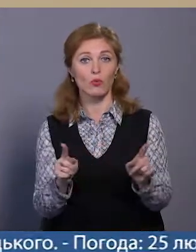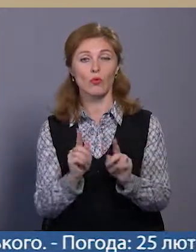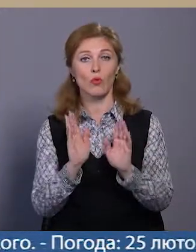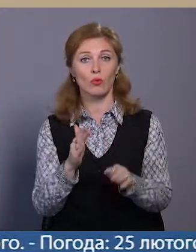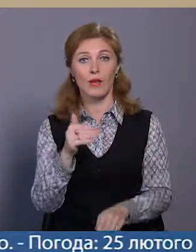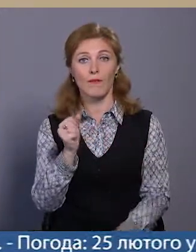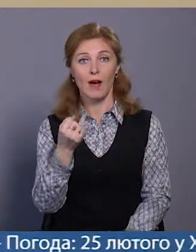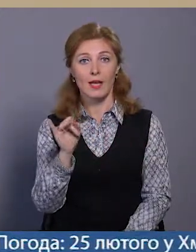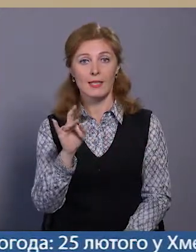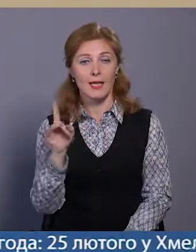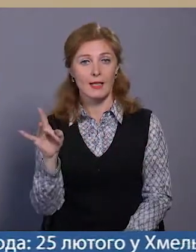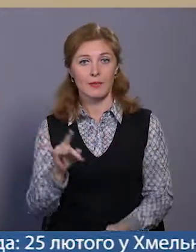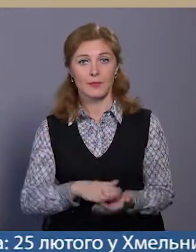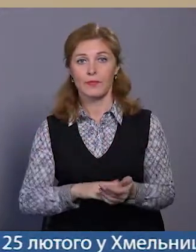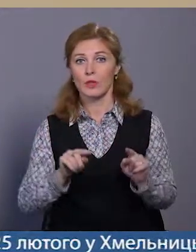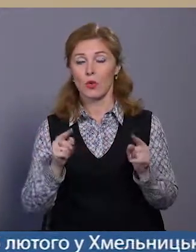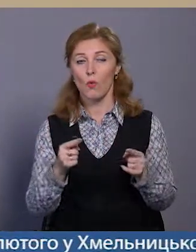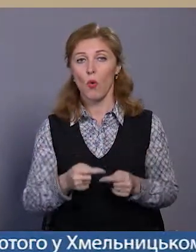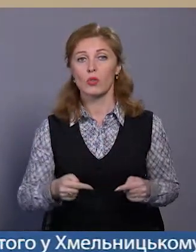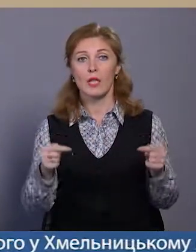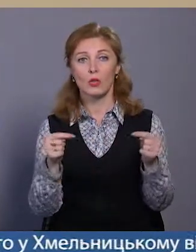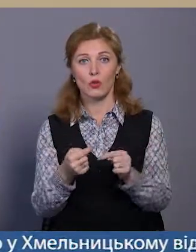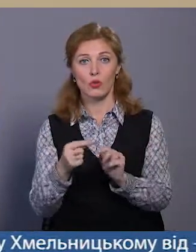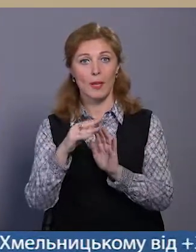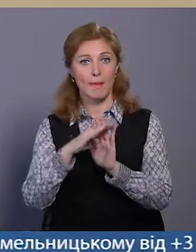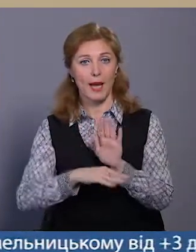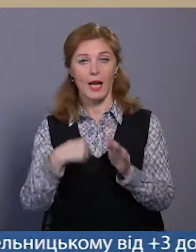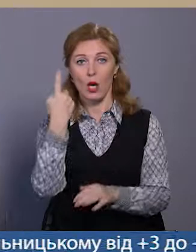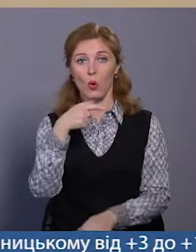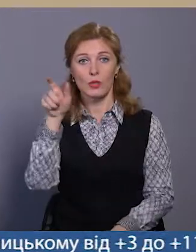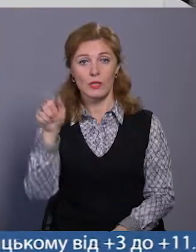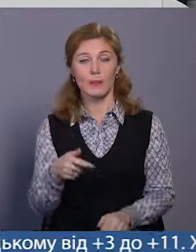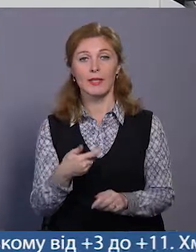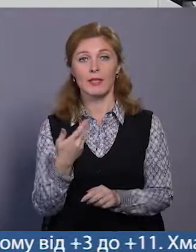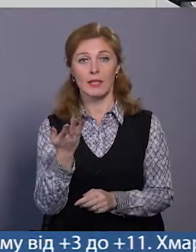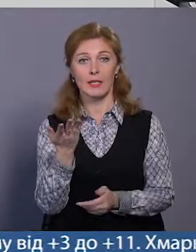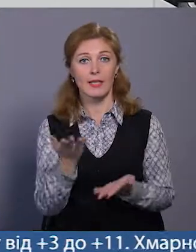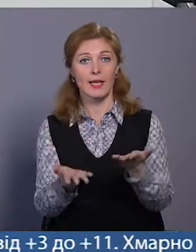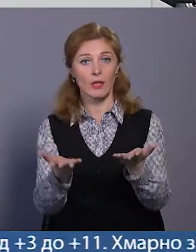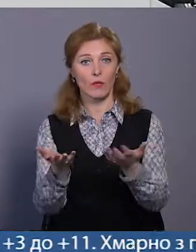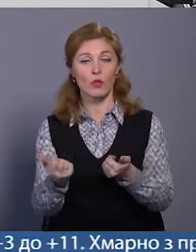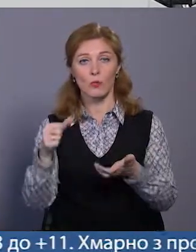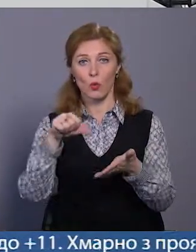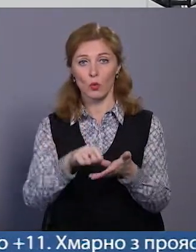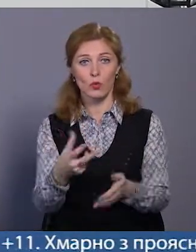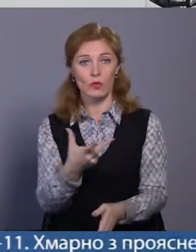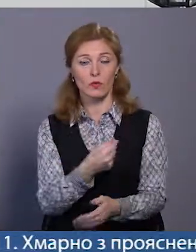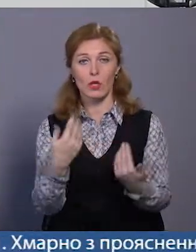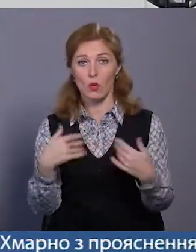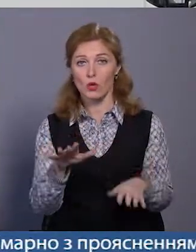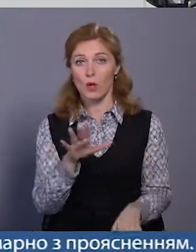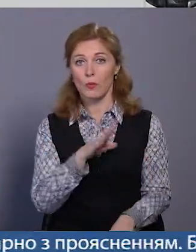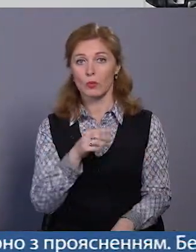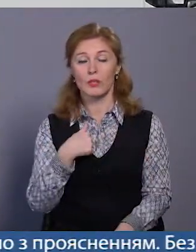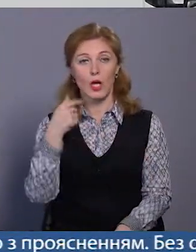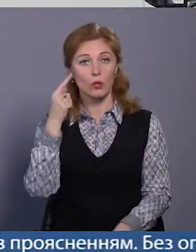Pfizer. Тому остаточний перелік осіб і кількість осіб, які візьмуть участь в вакцинації, вже буде, я думаю,